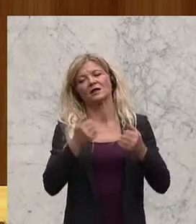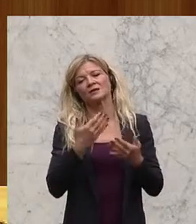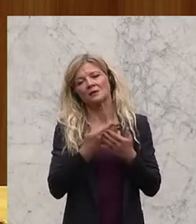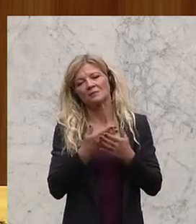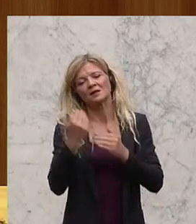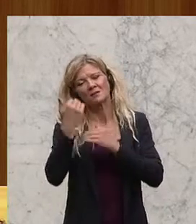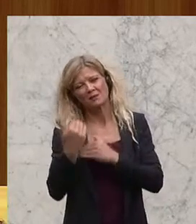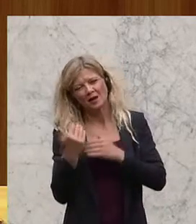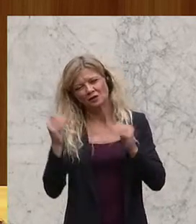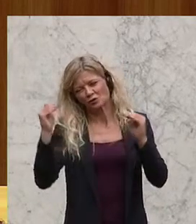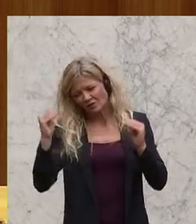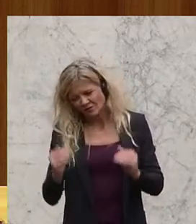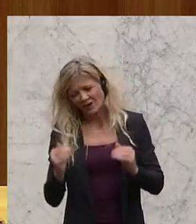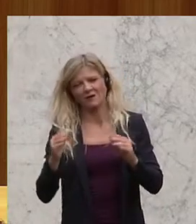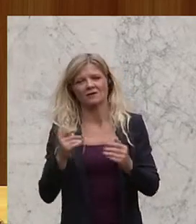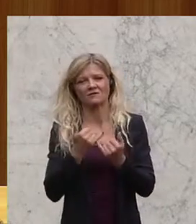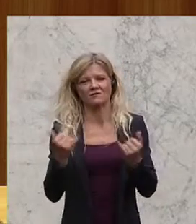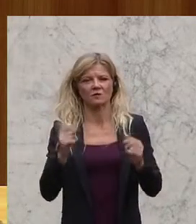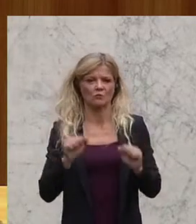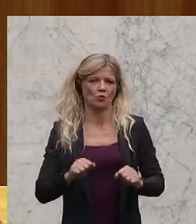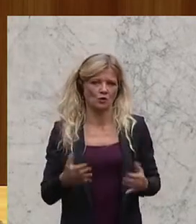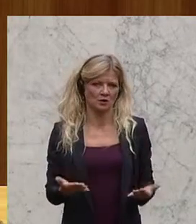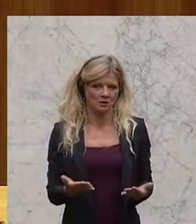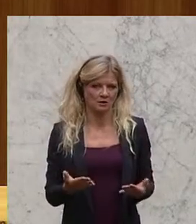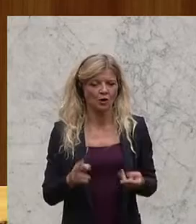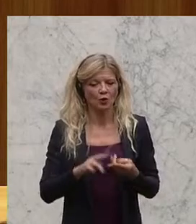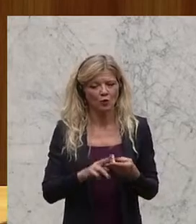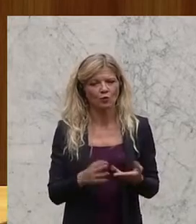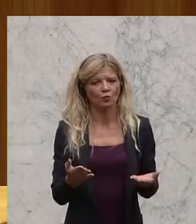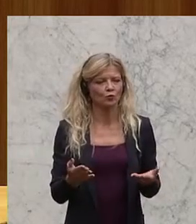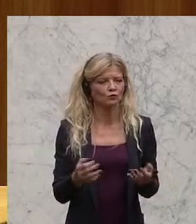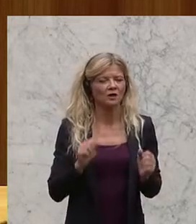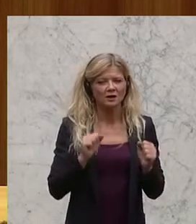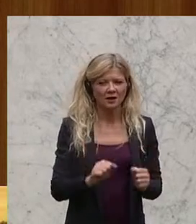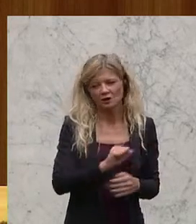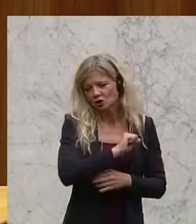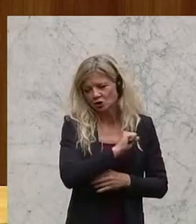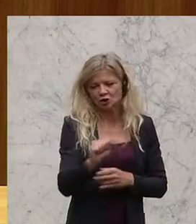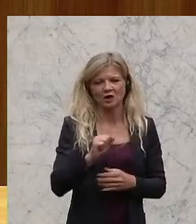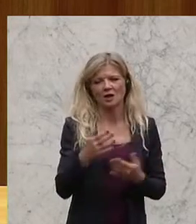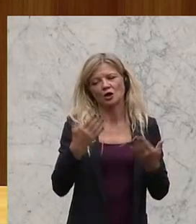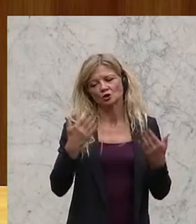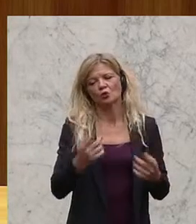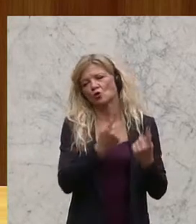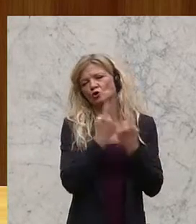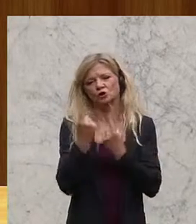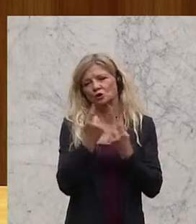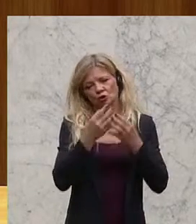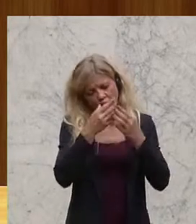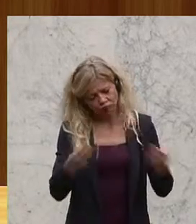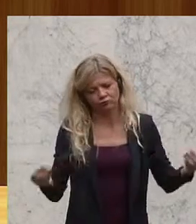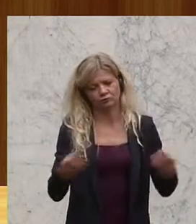die Belastung so gering als möglich ist und dass man so kurzfristig wie möglich diese Situation bereinigt.